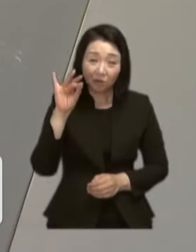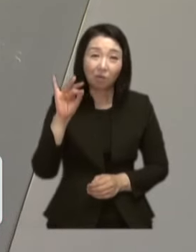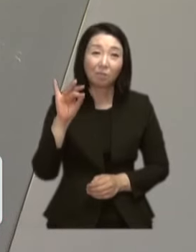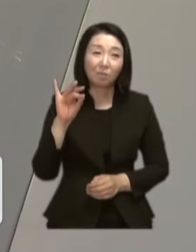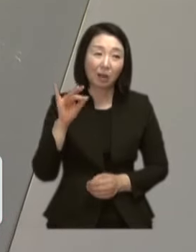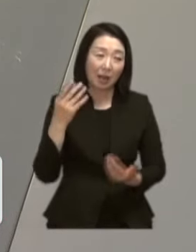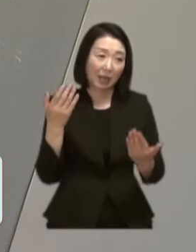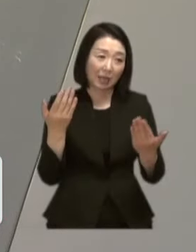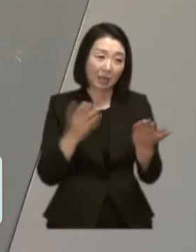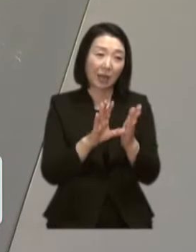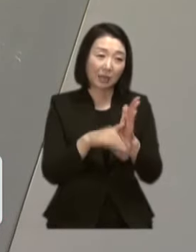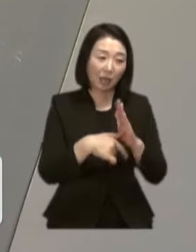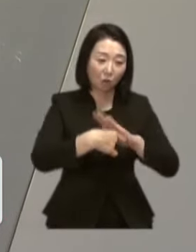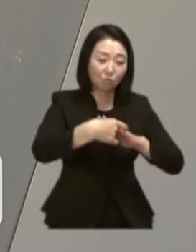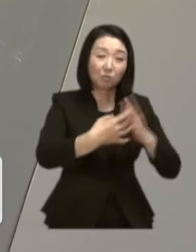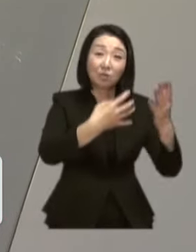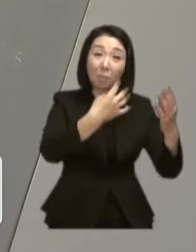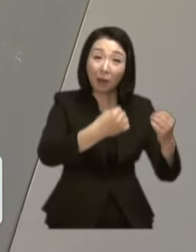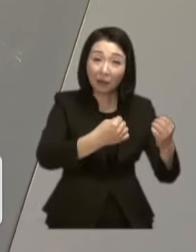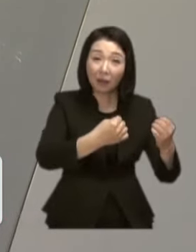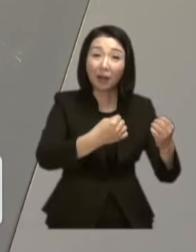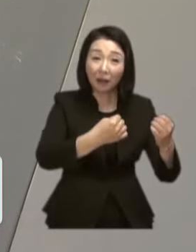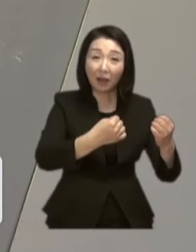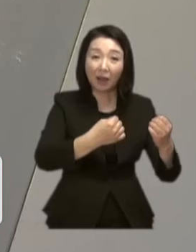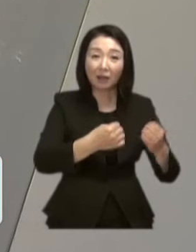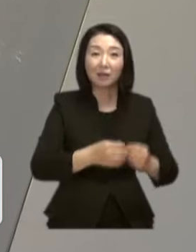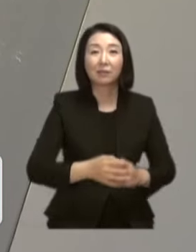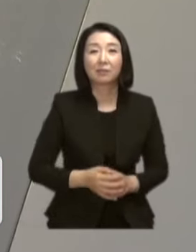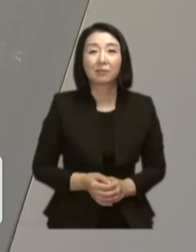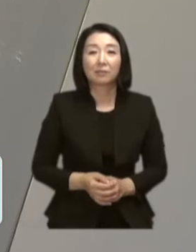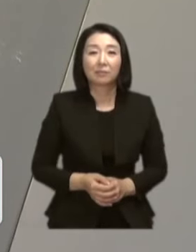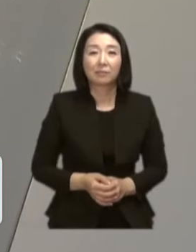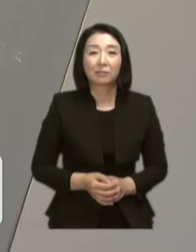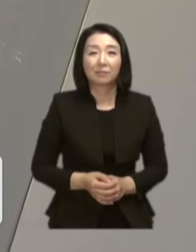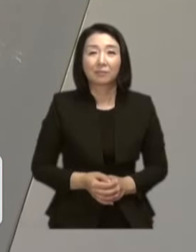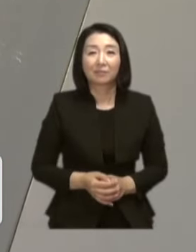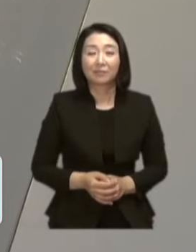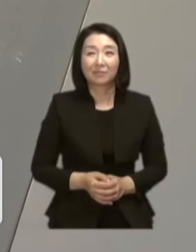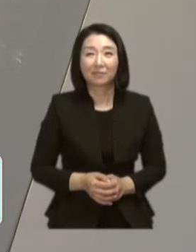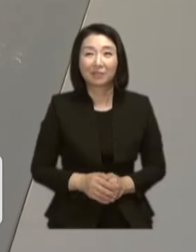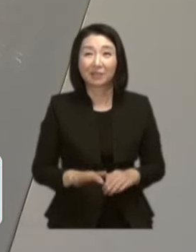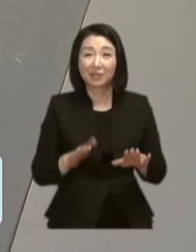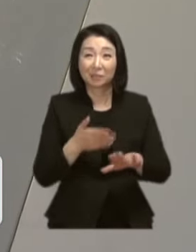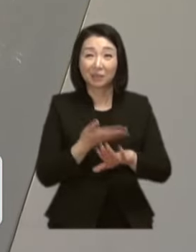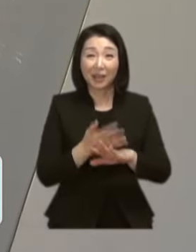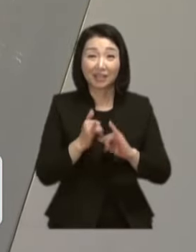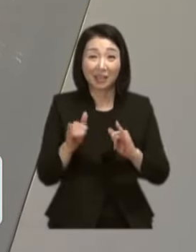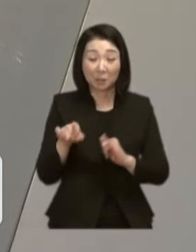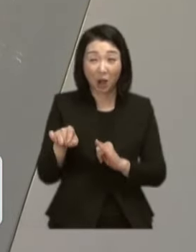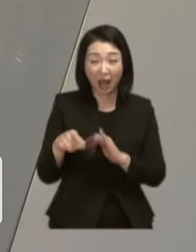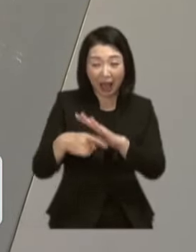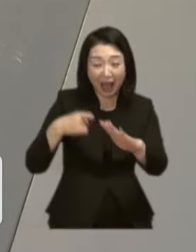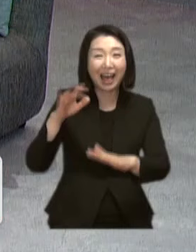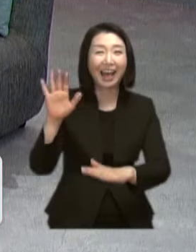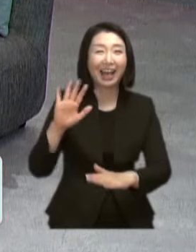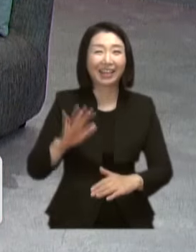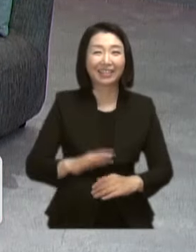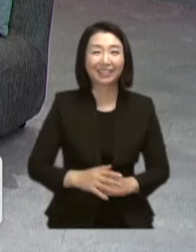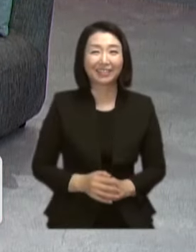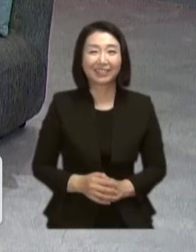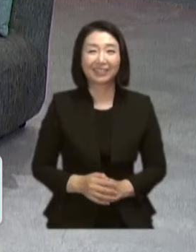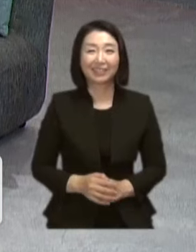훔쳤어요. 자기네 사다 주려고 사다 놓은 문구류도 막 훔쳐가고 그렇게 했는데 지금은 이제 남의 거에 손 안 대고요.